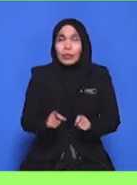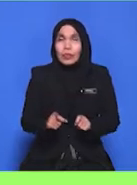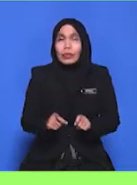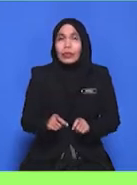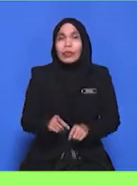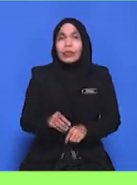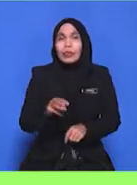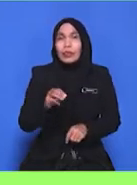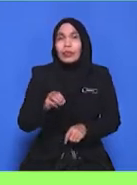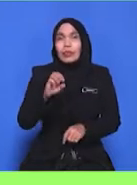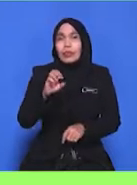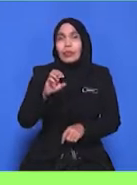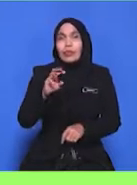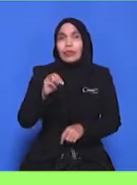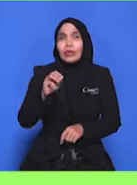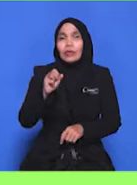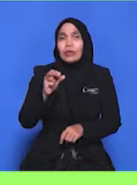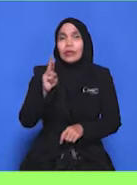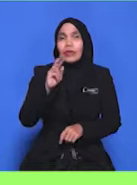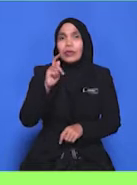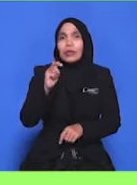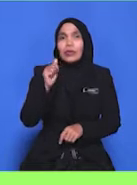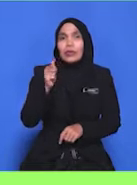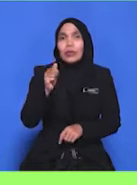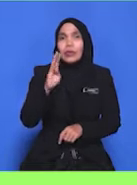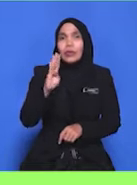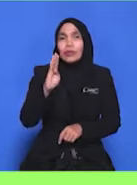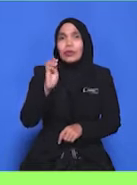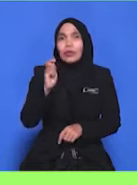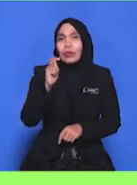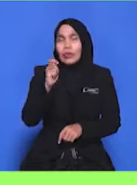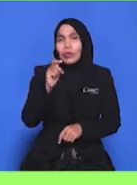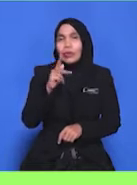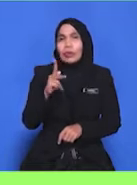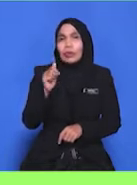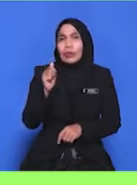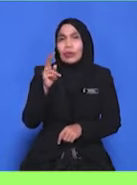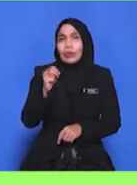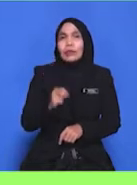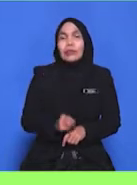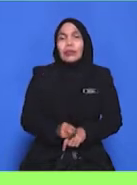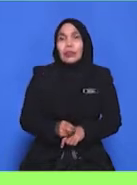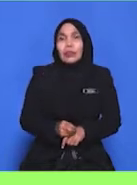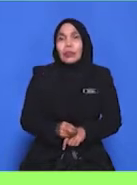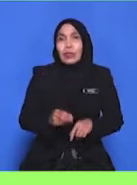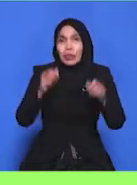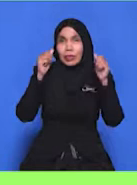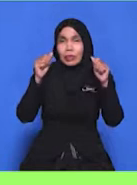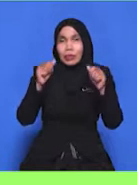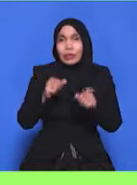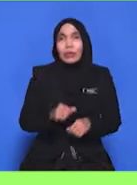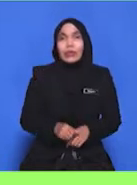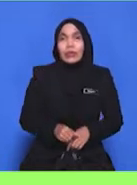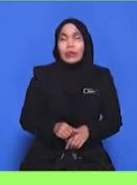Sunnah dalam urusan kepimpinan agar syariat Islam dapat ditegakkan. Dua,